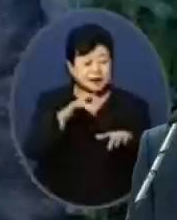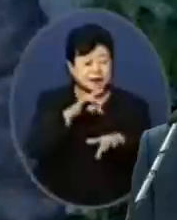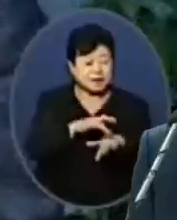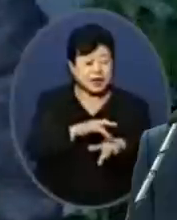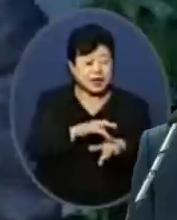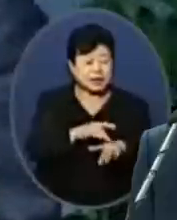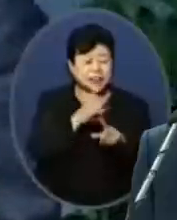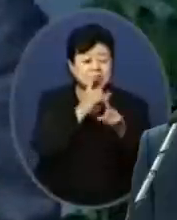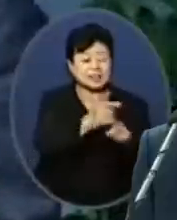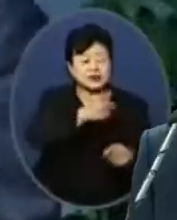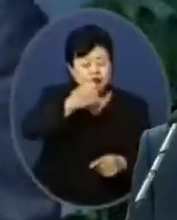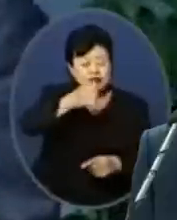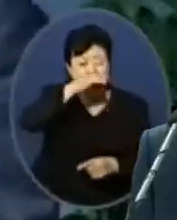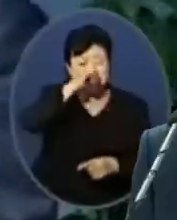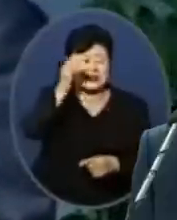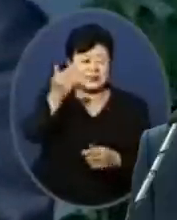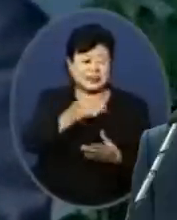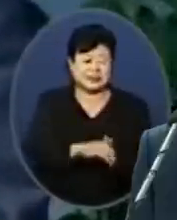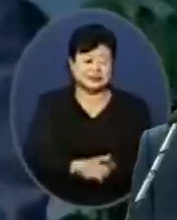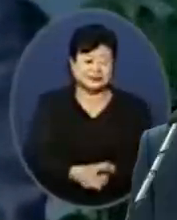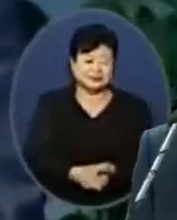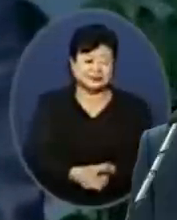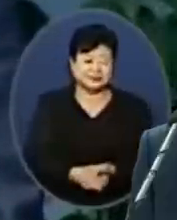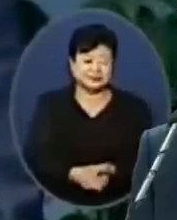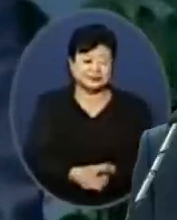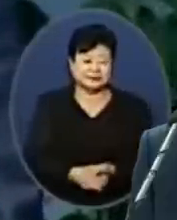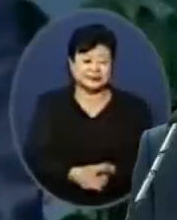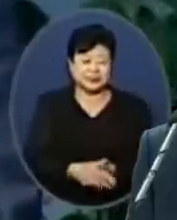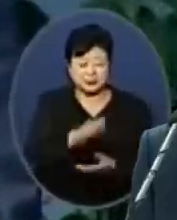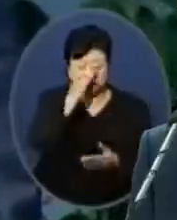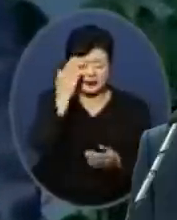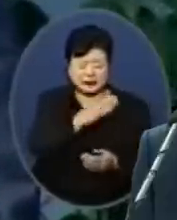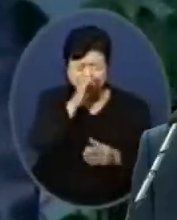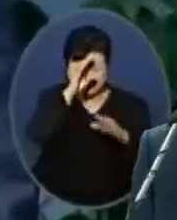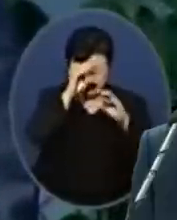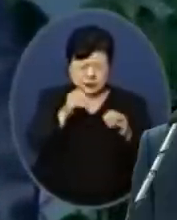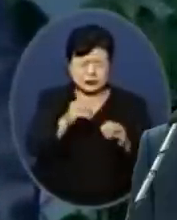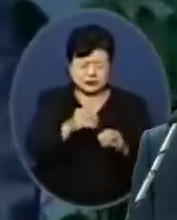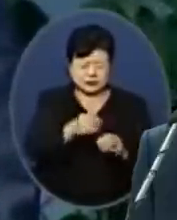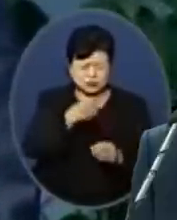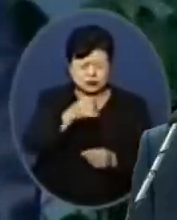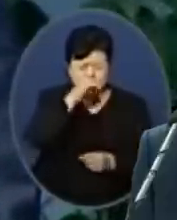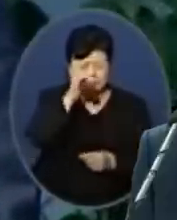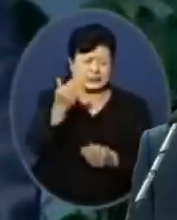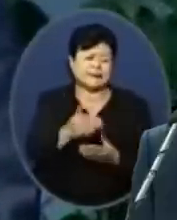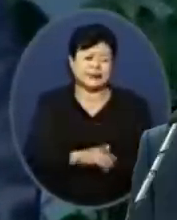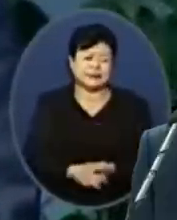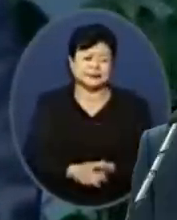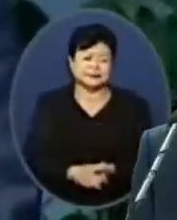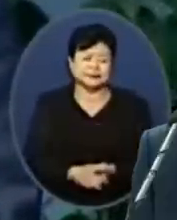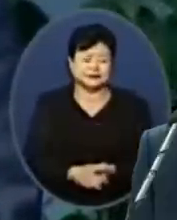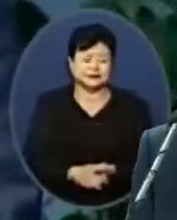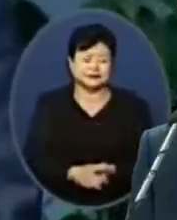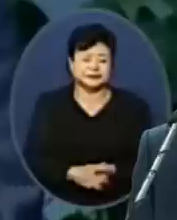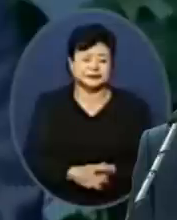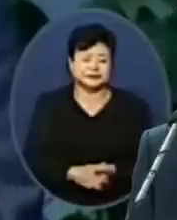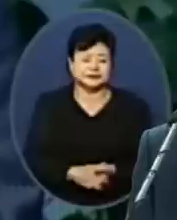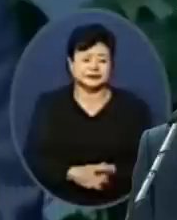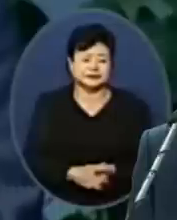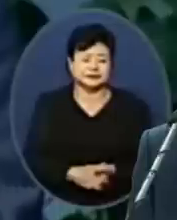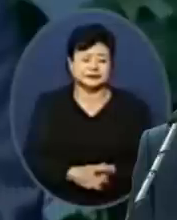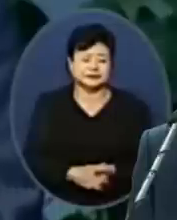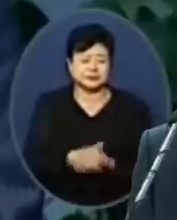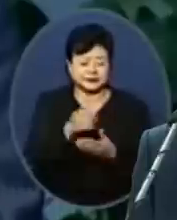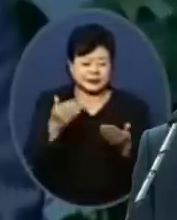마귀를 이긴 꿈을 꾸고 있어야 되는 것입니다. 병이 깨끗이 낫는 꿈을 꾸고 있어야 되는 것입니다.